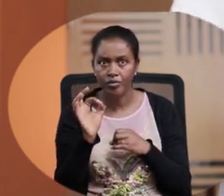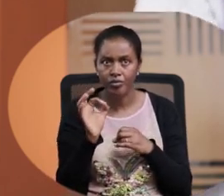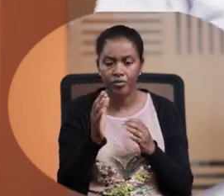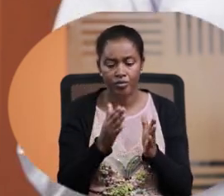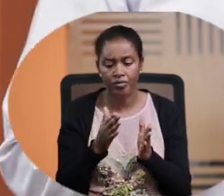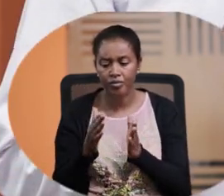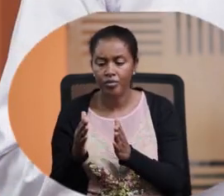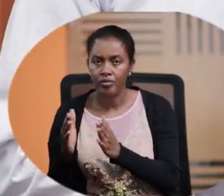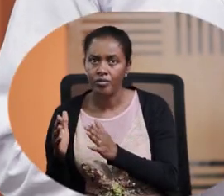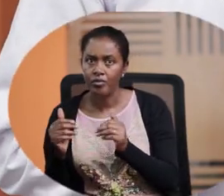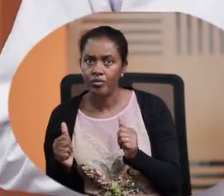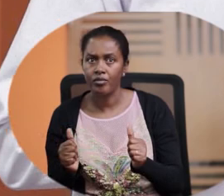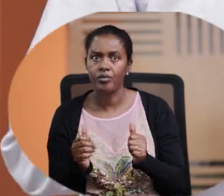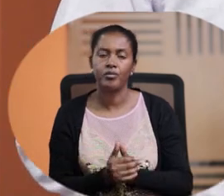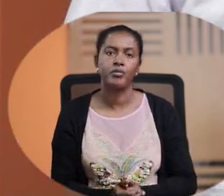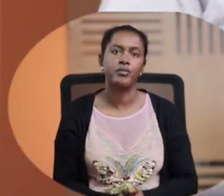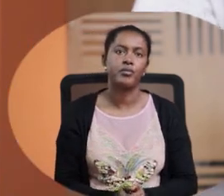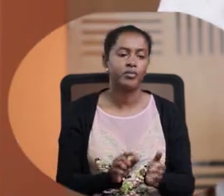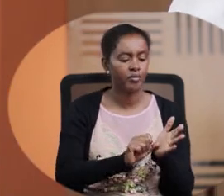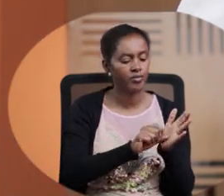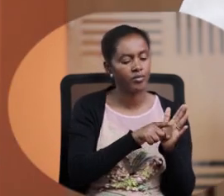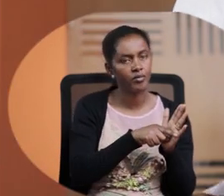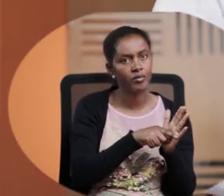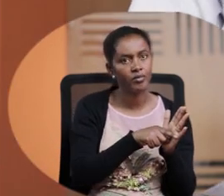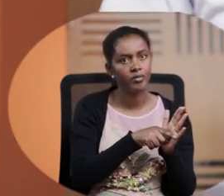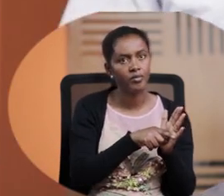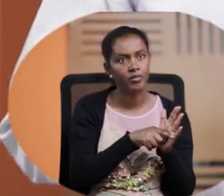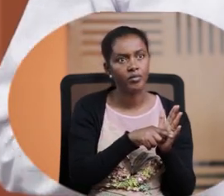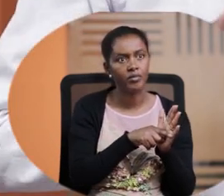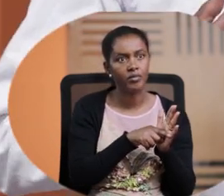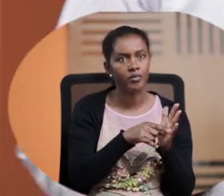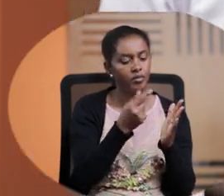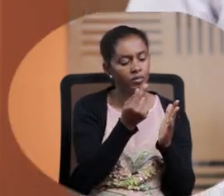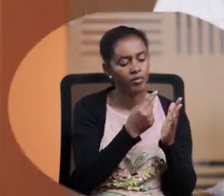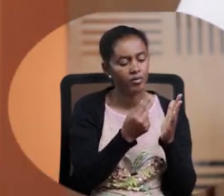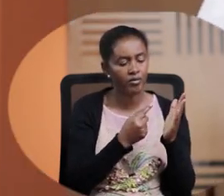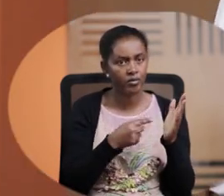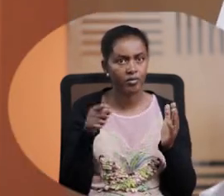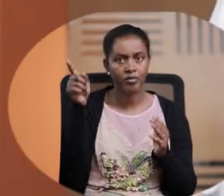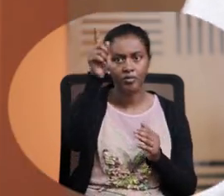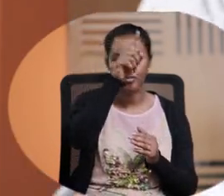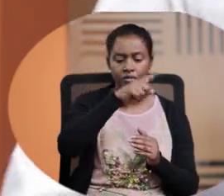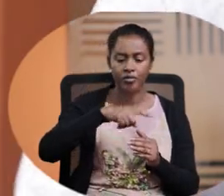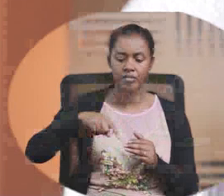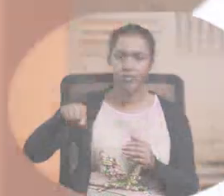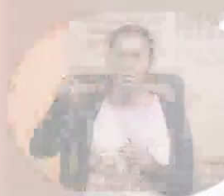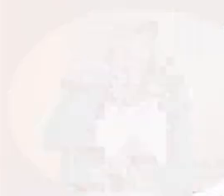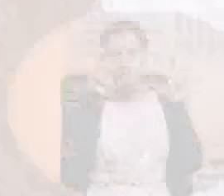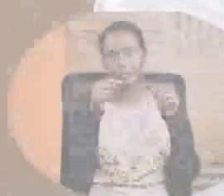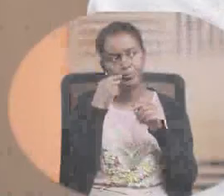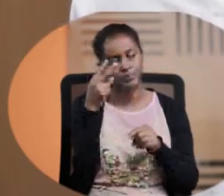jenna graafi gengo jenna fakkenya graafi gengo fane wal qabsiune wanti nuti ilaalunu jira